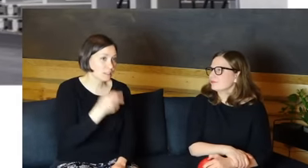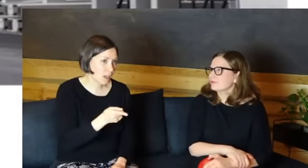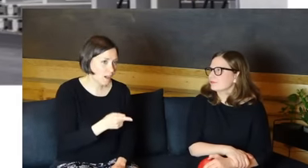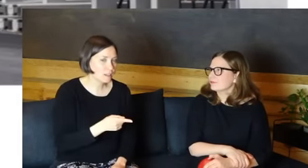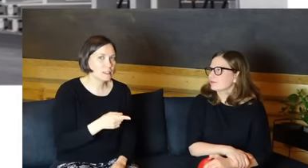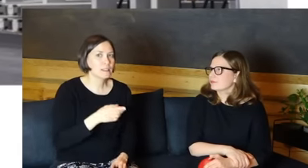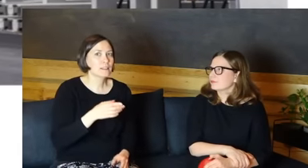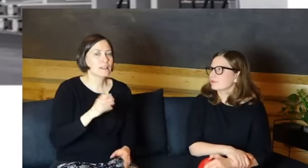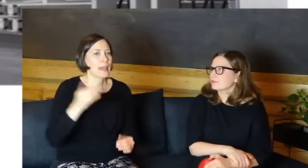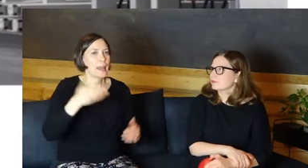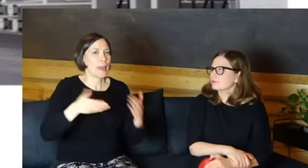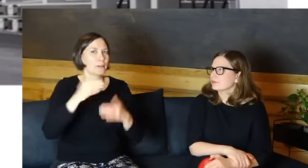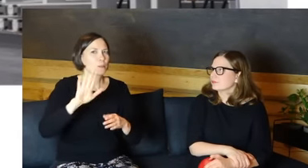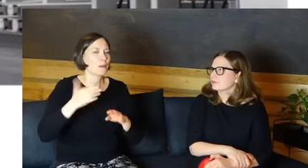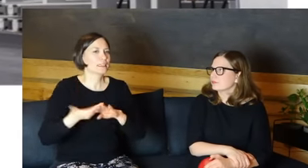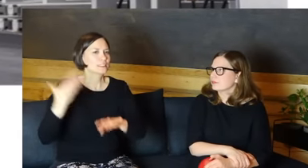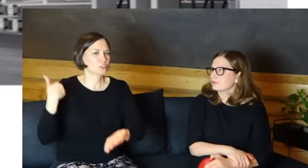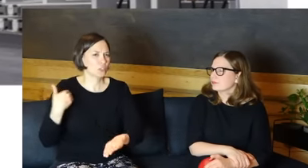elementin historiassa?